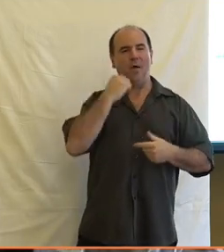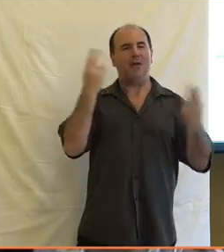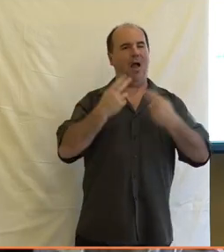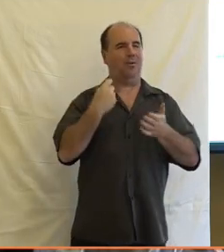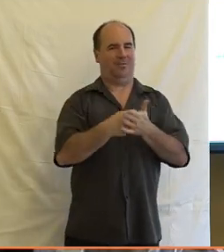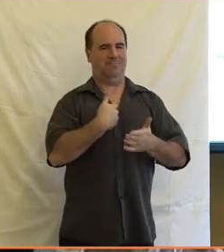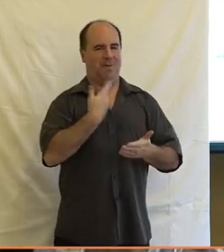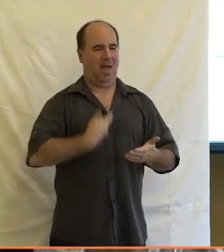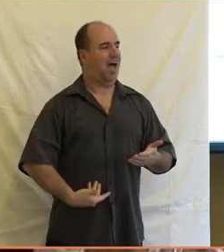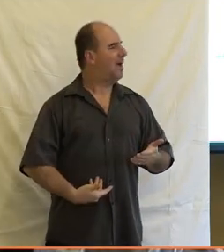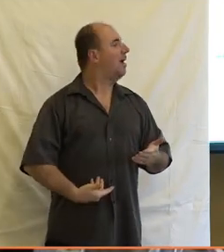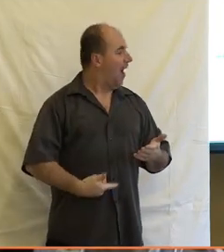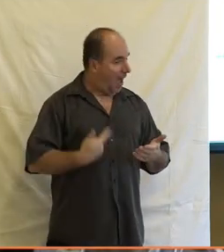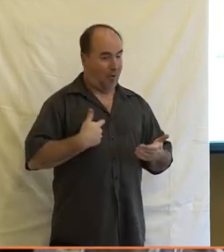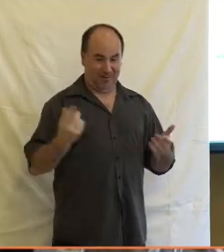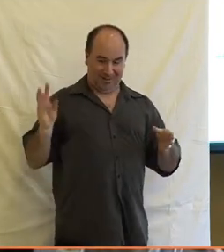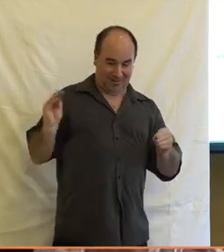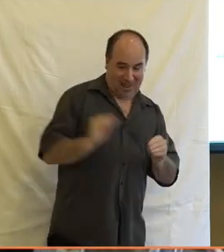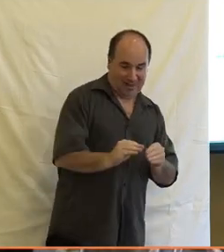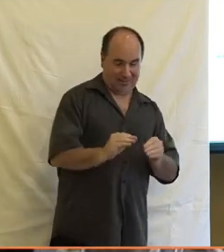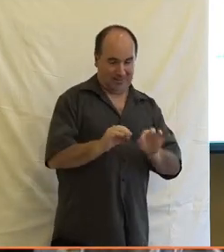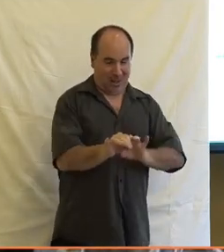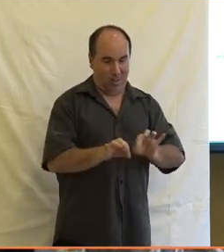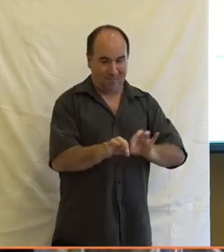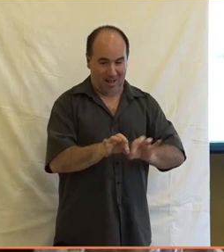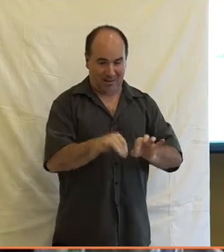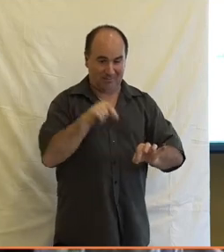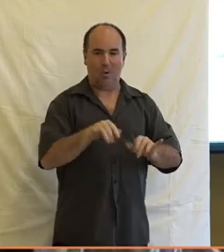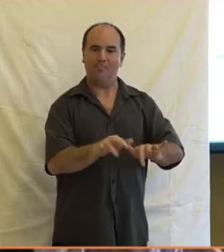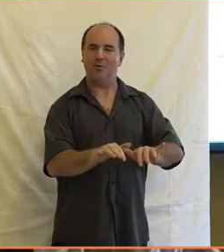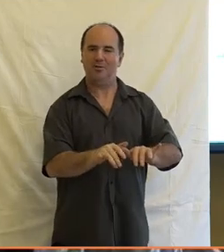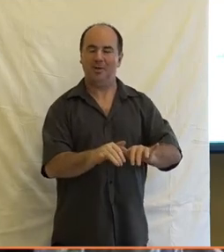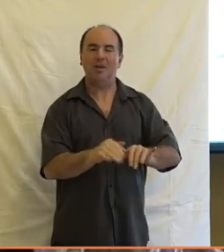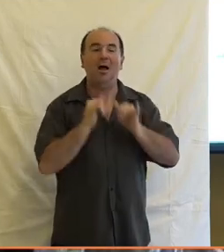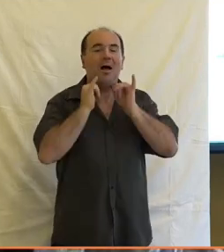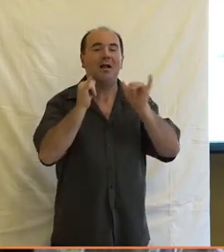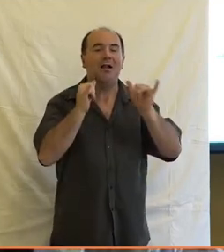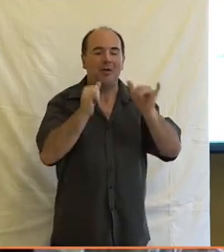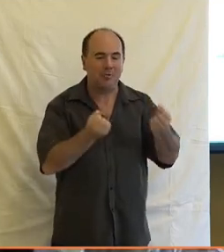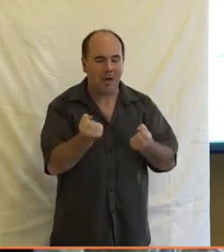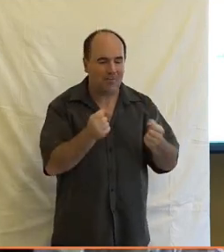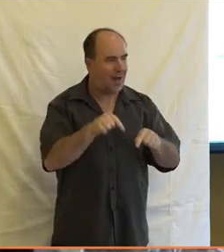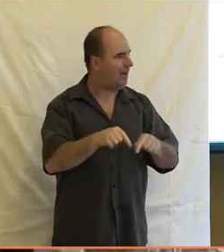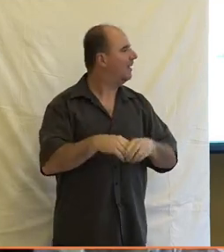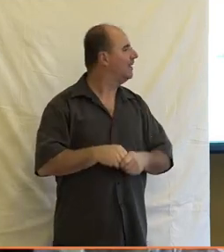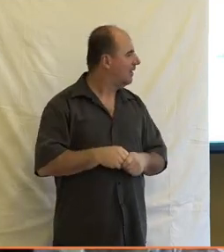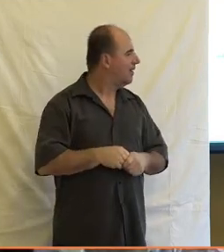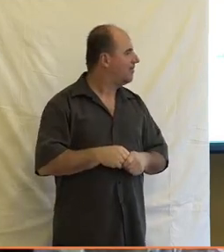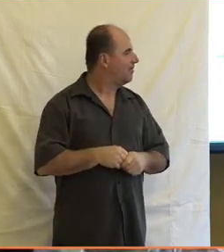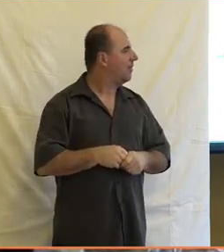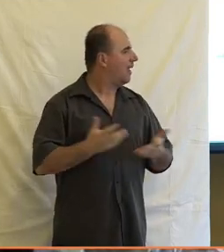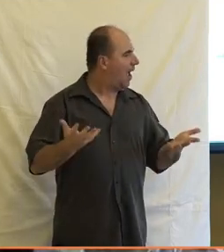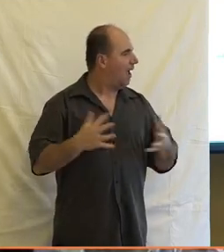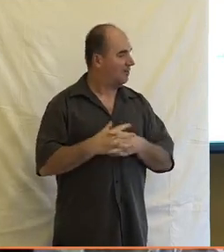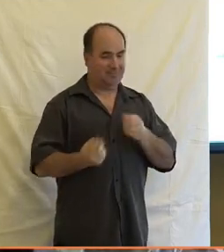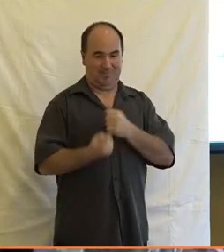nainstalovali a já jsem začala fungovat s omezenými povely, které ten program umožňoval v podstatě, ale najednou